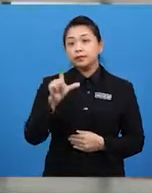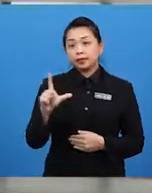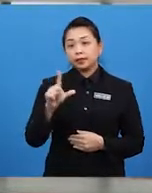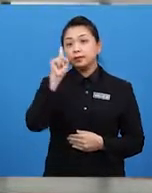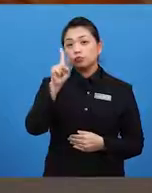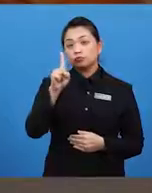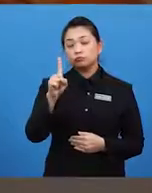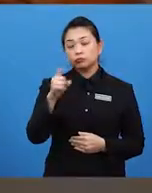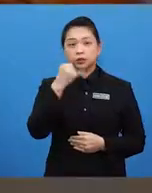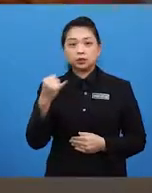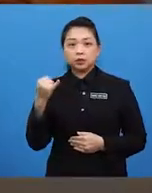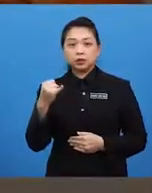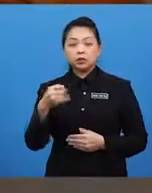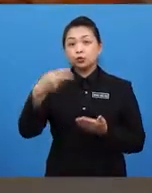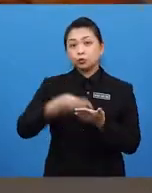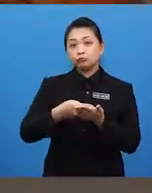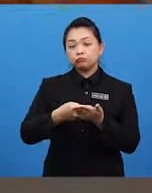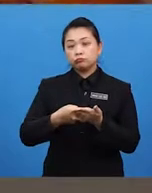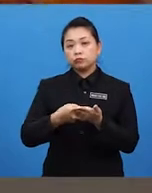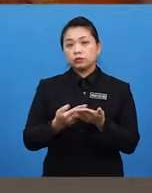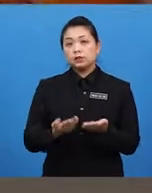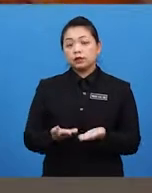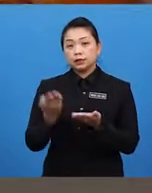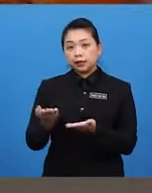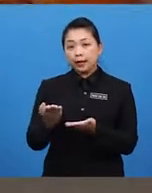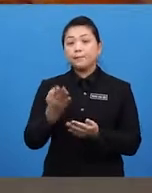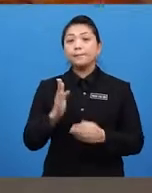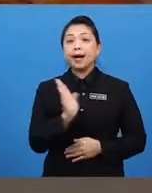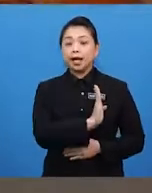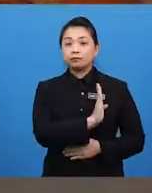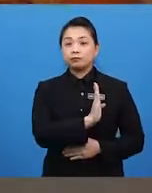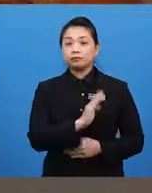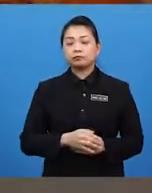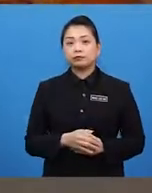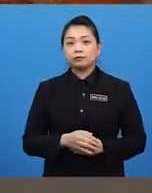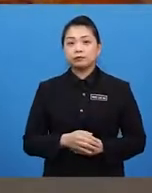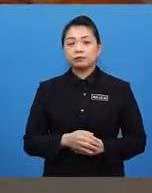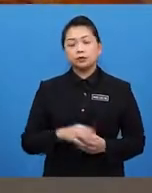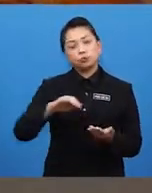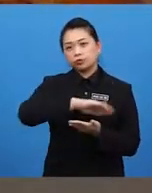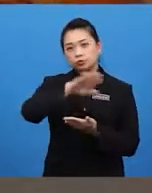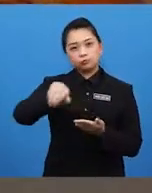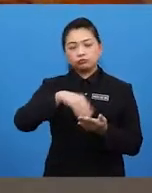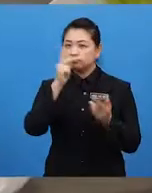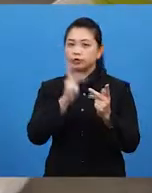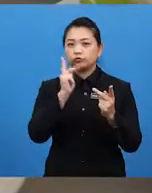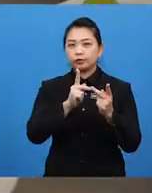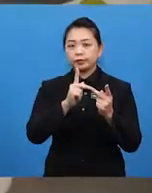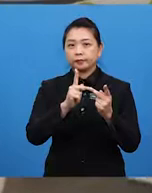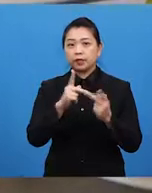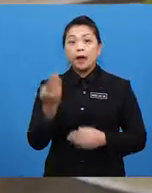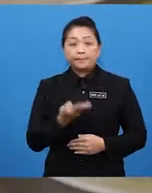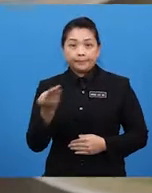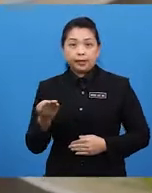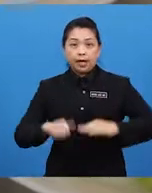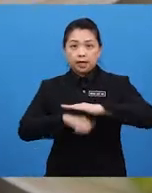sejenis sub jangan barat tidak Gan ini sesuai disajikan pada semua peringkat umur Hai pa